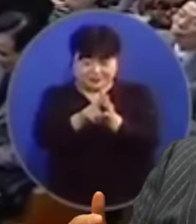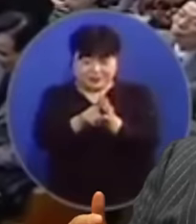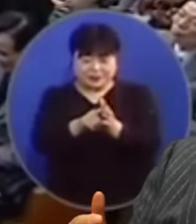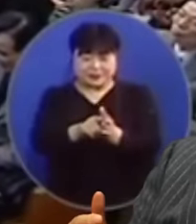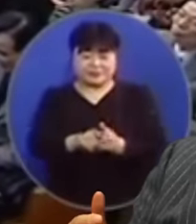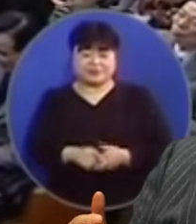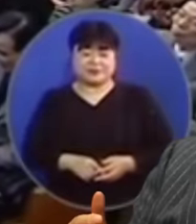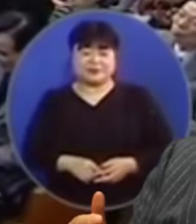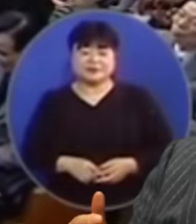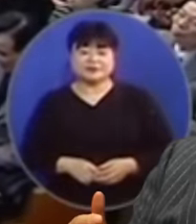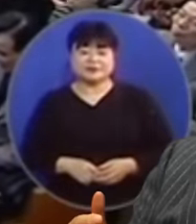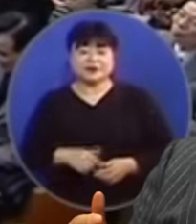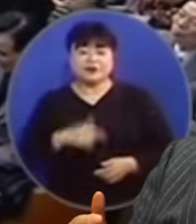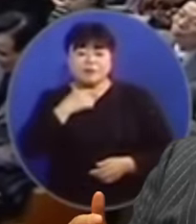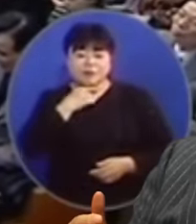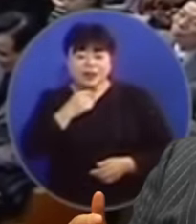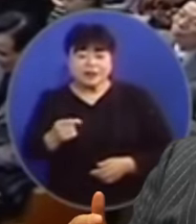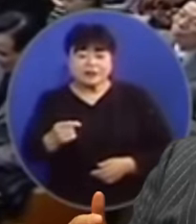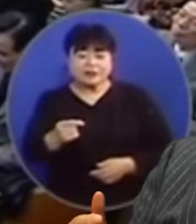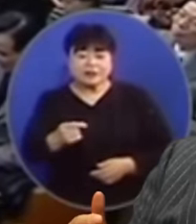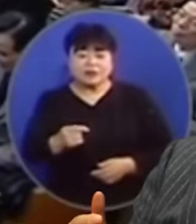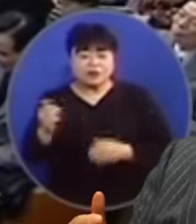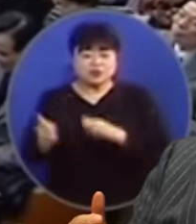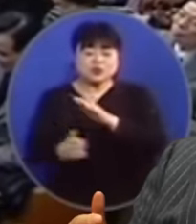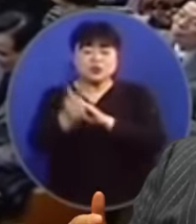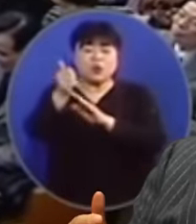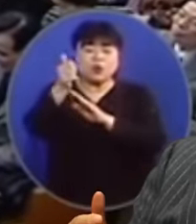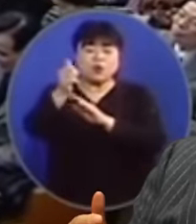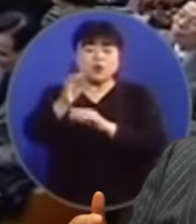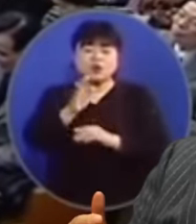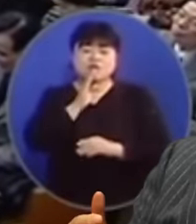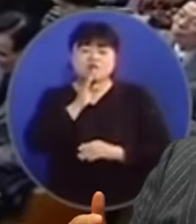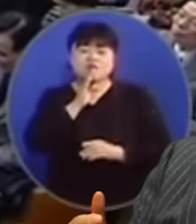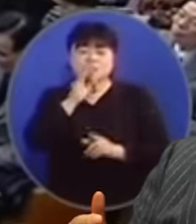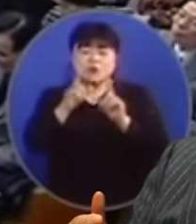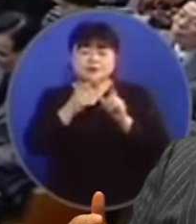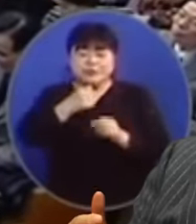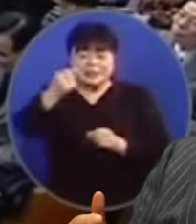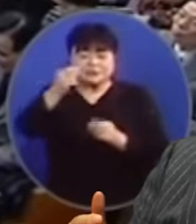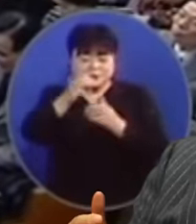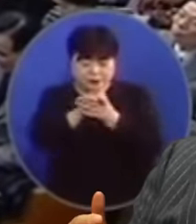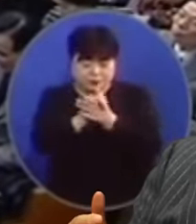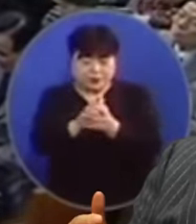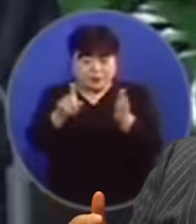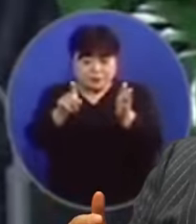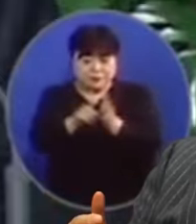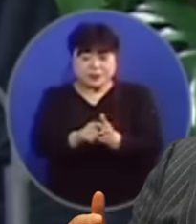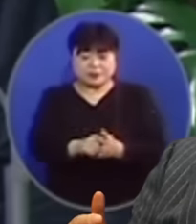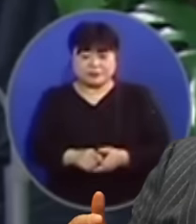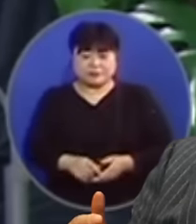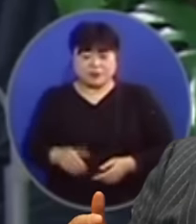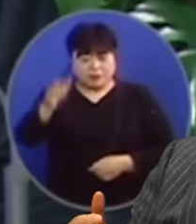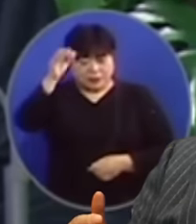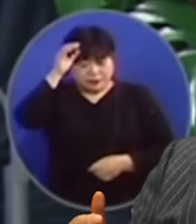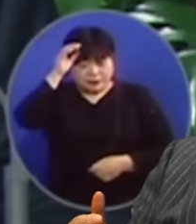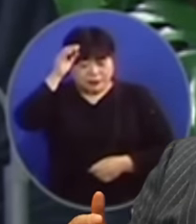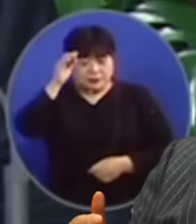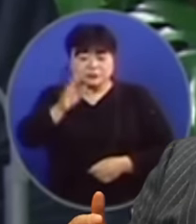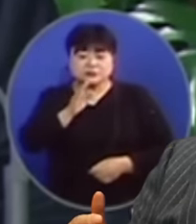바라는 것, 즉 마음의 소원과 꿈을 실상을 갖고 기도하는 것입니다. 믿음은 바라는 것들의